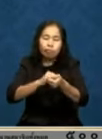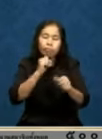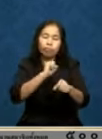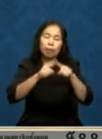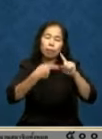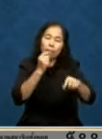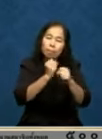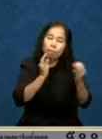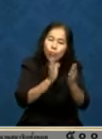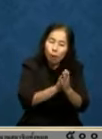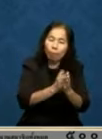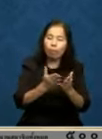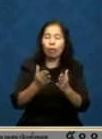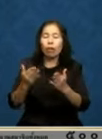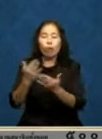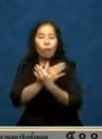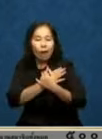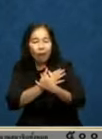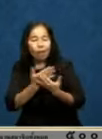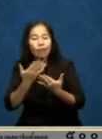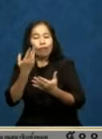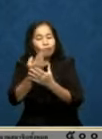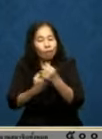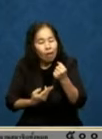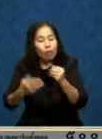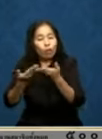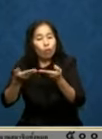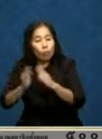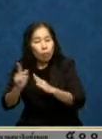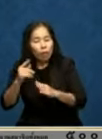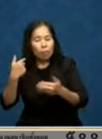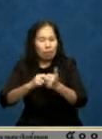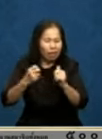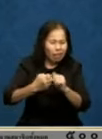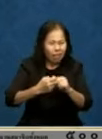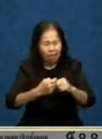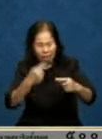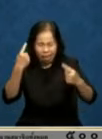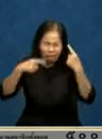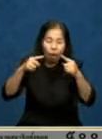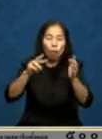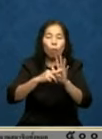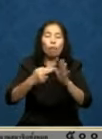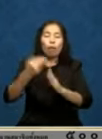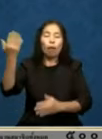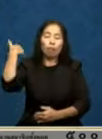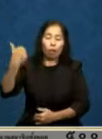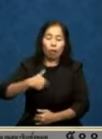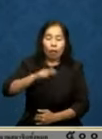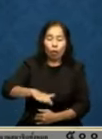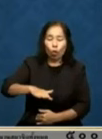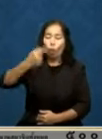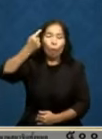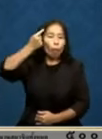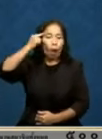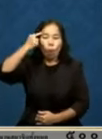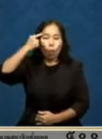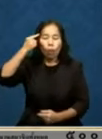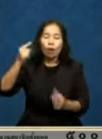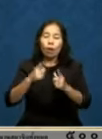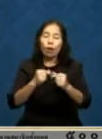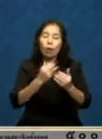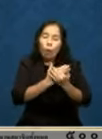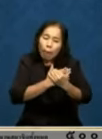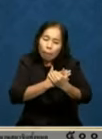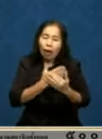กับคนรักหรือครอบครัวนะคะเนื่องจากตอนเด็กๆท่านอาจจะขาดทักษะการเรียนรู้หรือทักษะการสื่อสารและวิธี